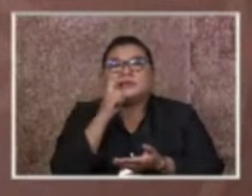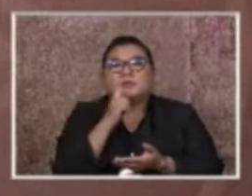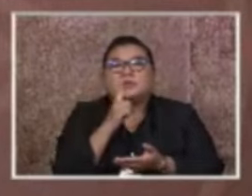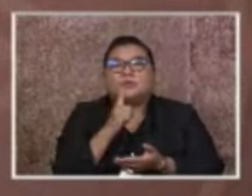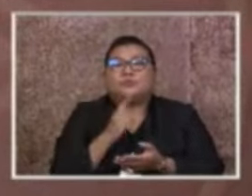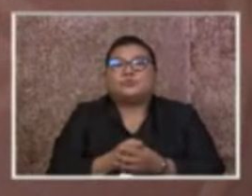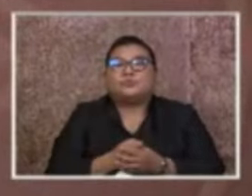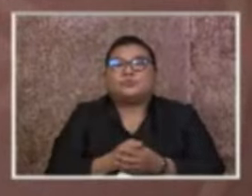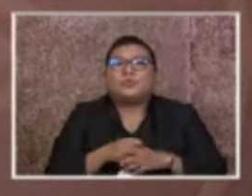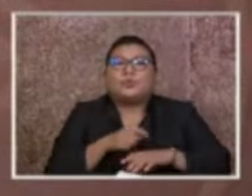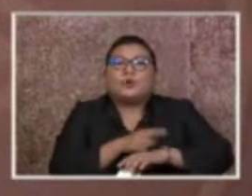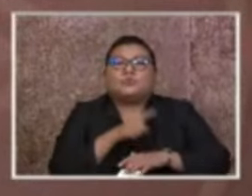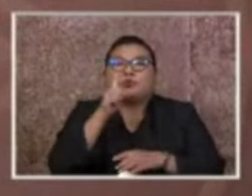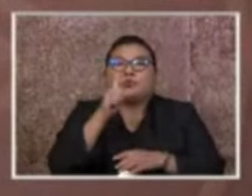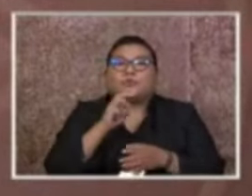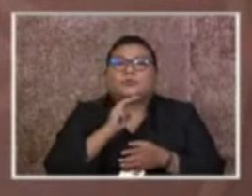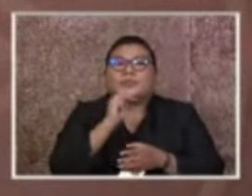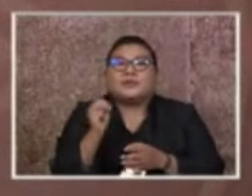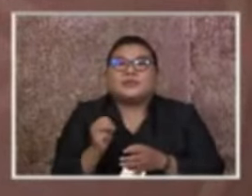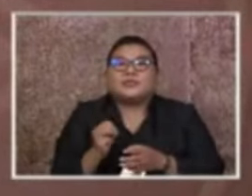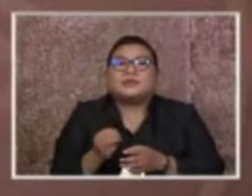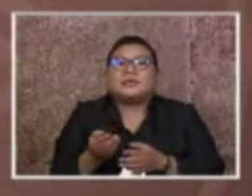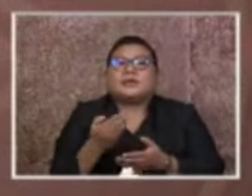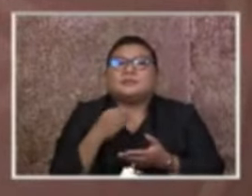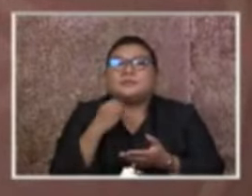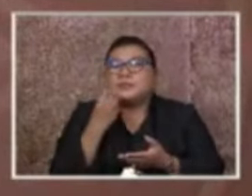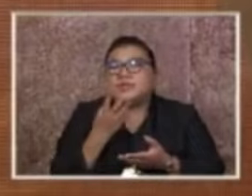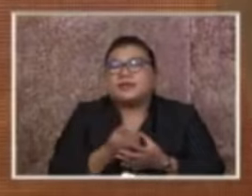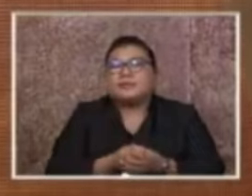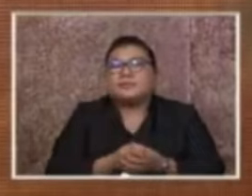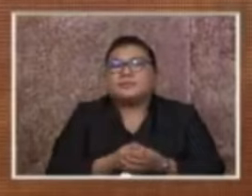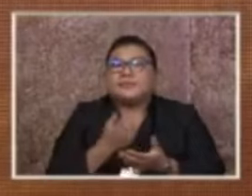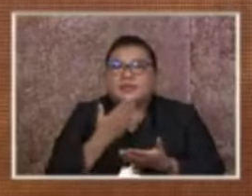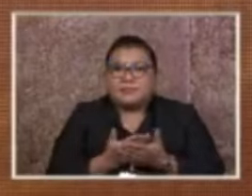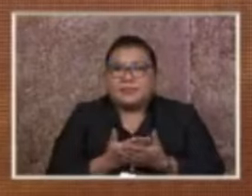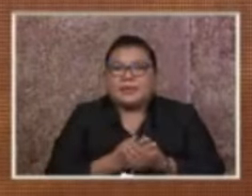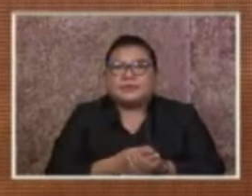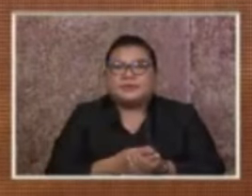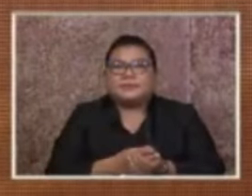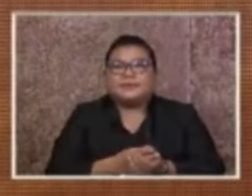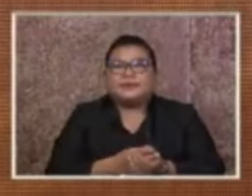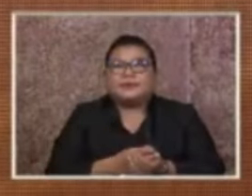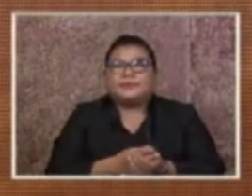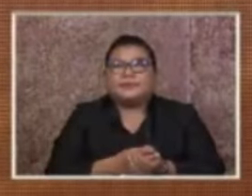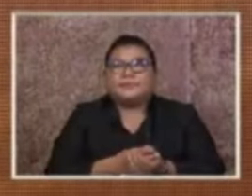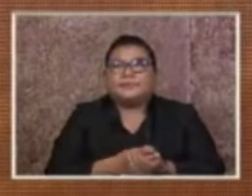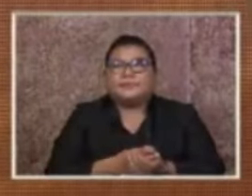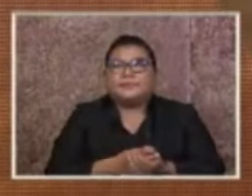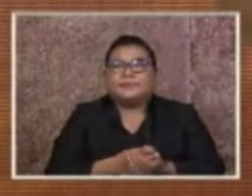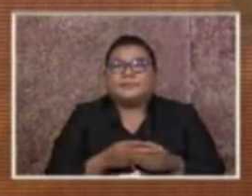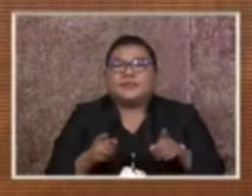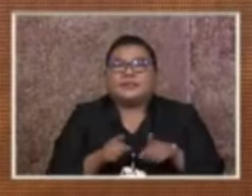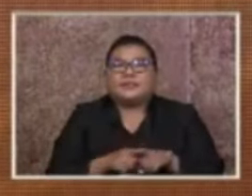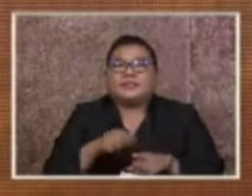waktu 1 menit dimulai saat berbicara Terima kasih pasangan